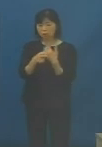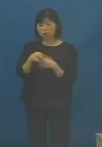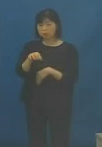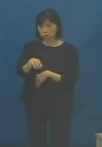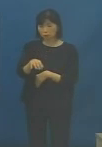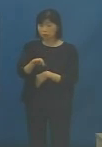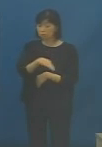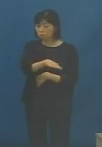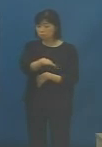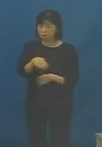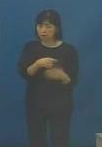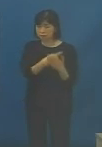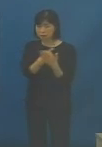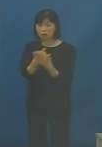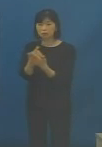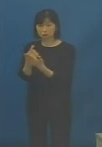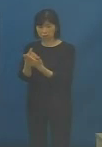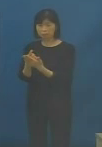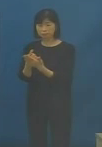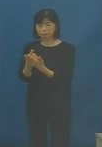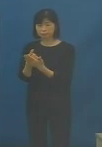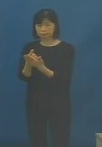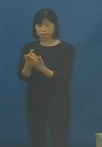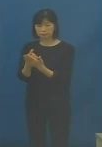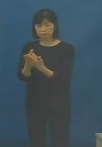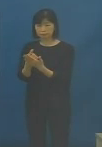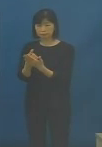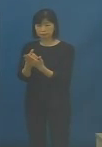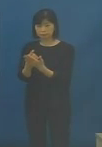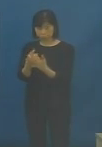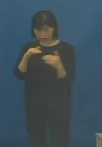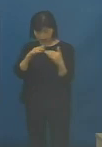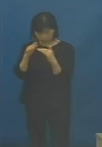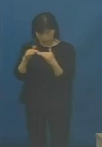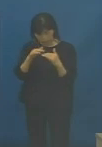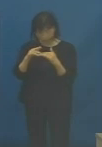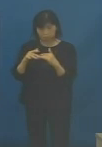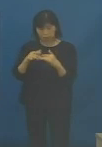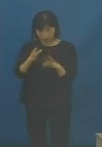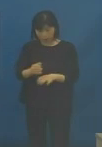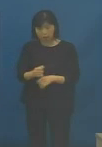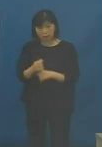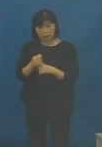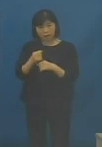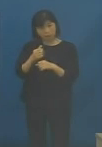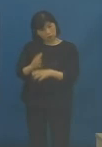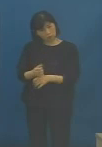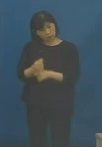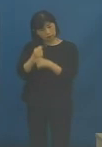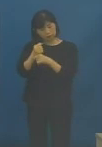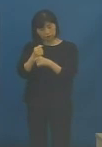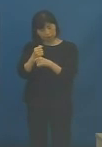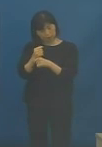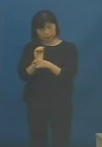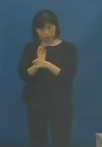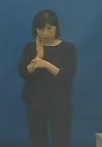ので、なかなかこう鮮度の多い中で話をまとめるというのはそう簡単ではないということであります。